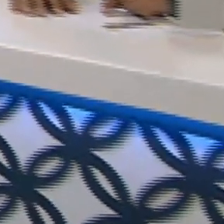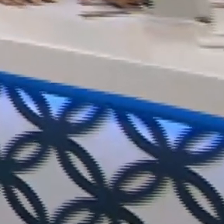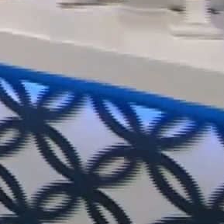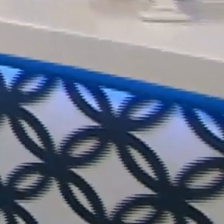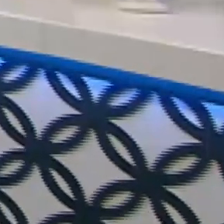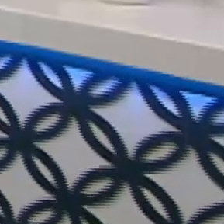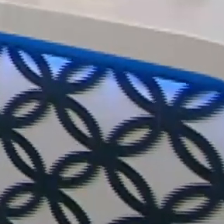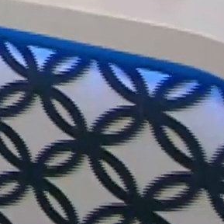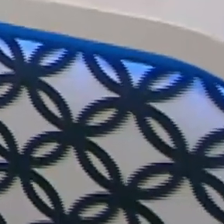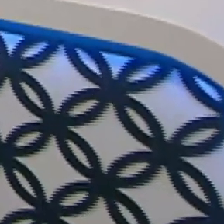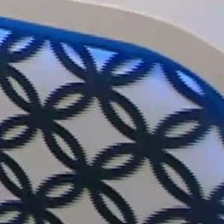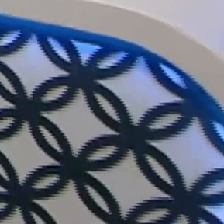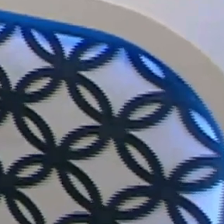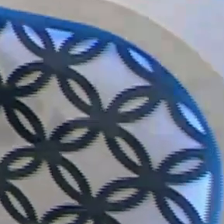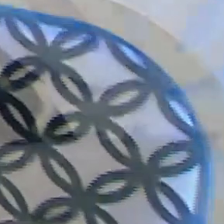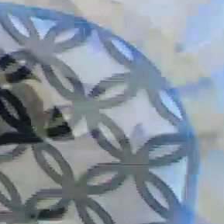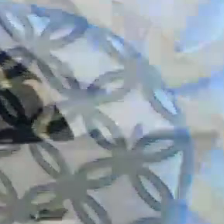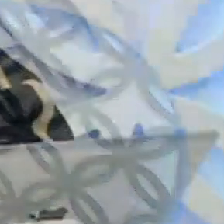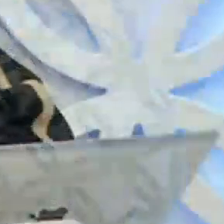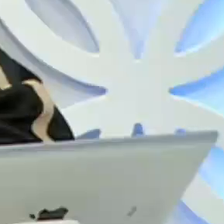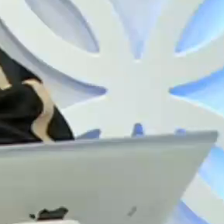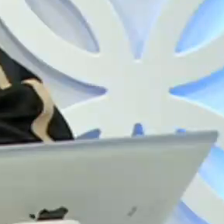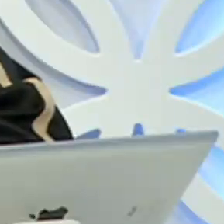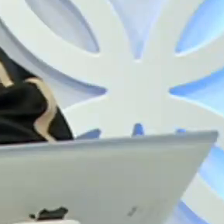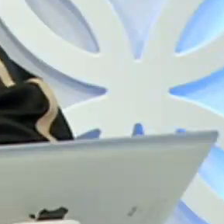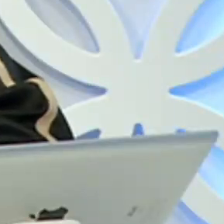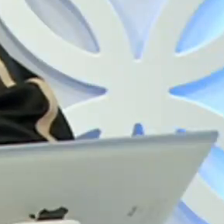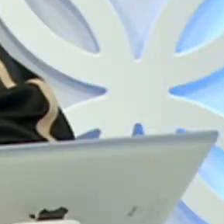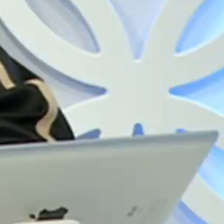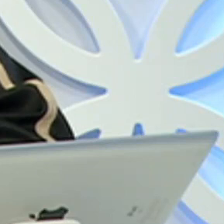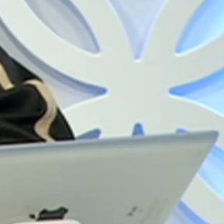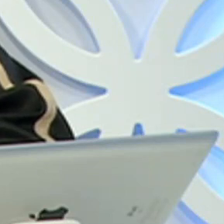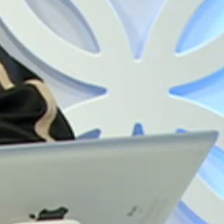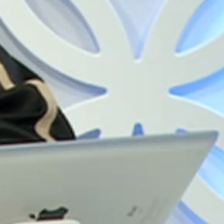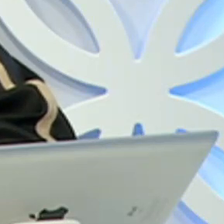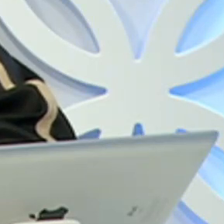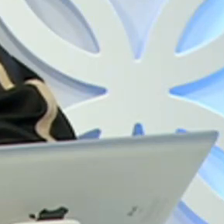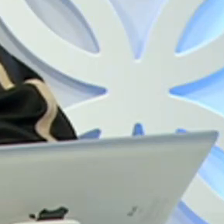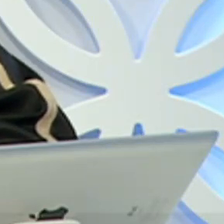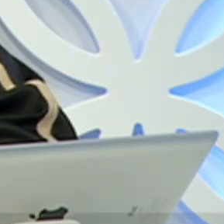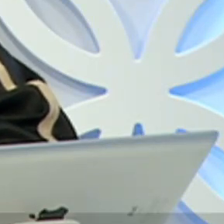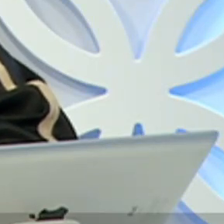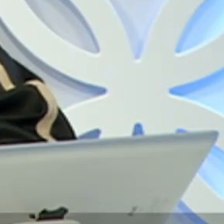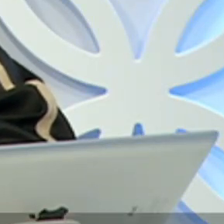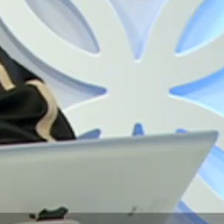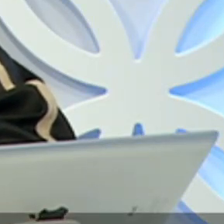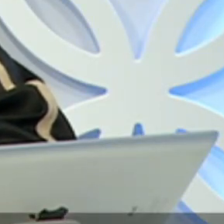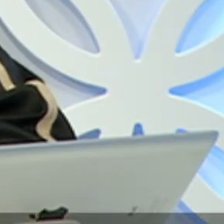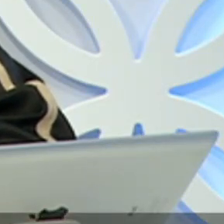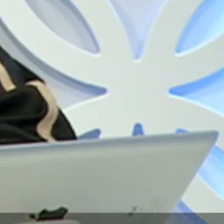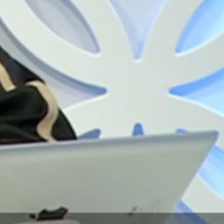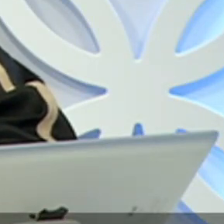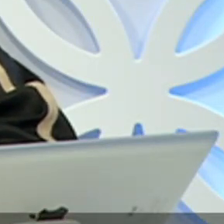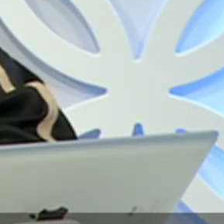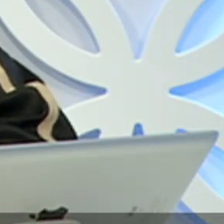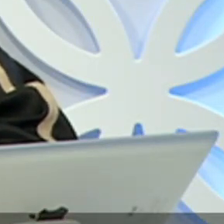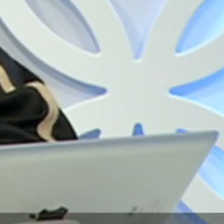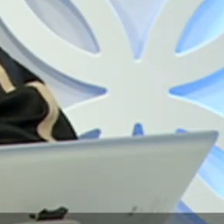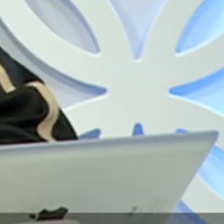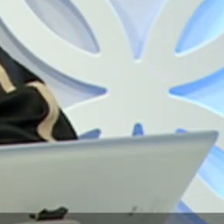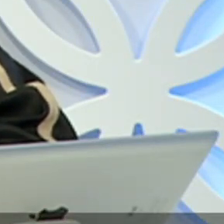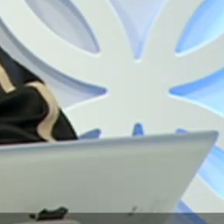مدارك ظلماء نورا لقد جاء بسم الله الرحمن الرحيم الحمد لله رب العالمين